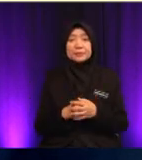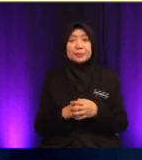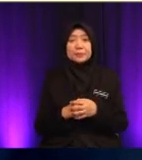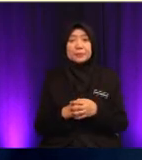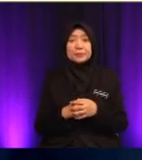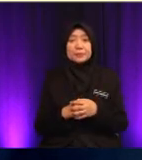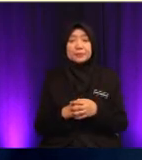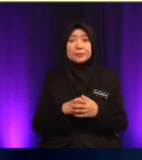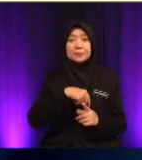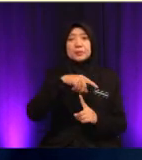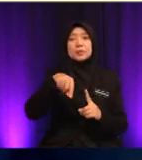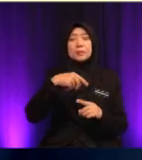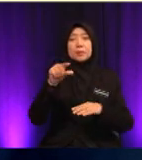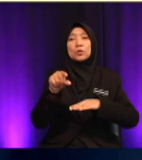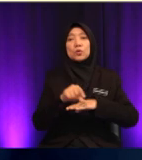menggunakan